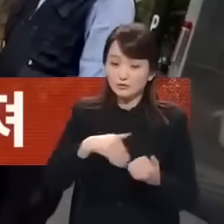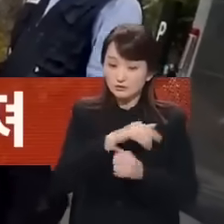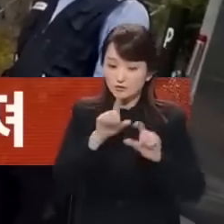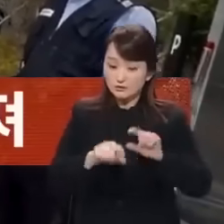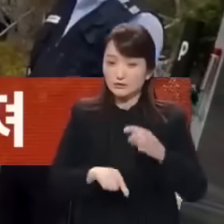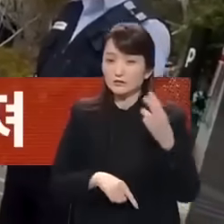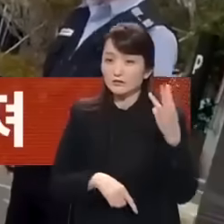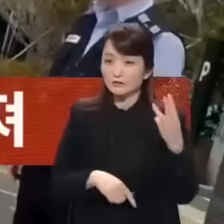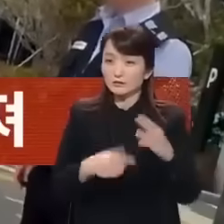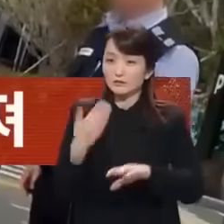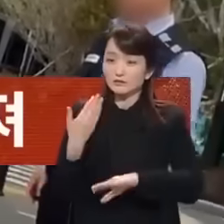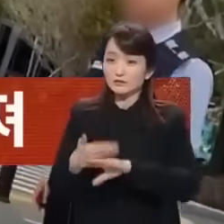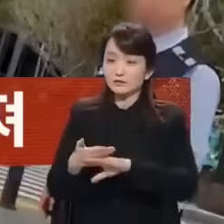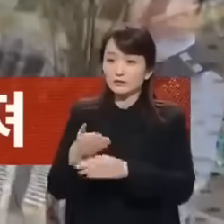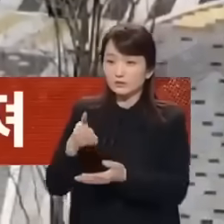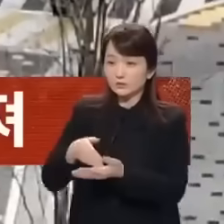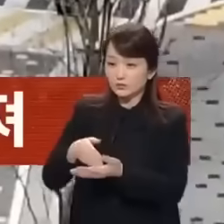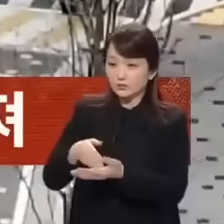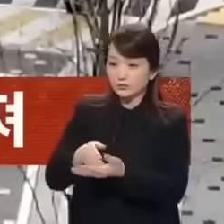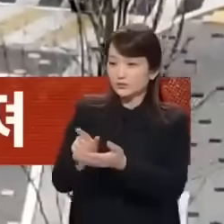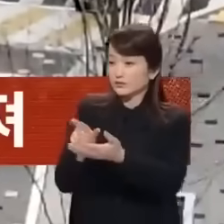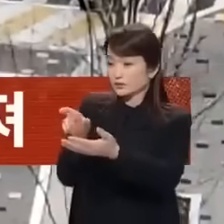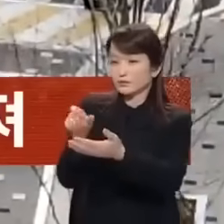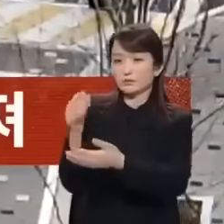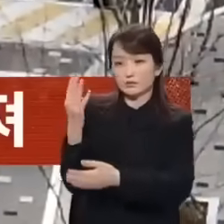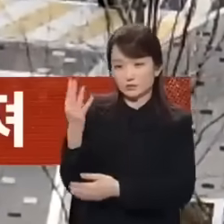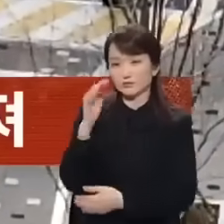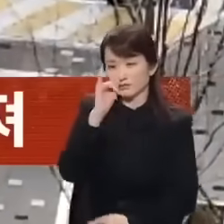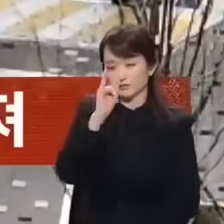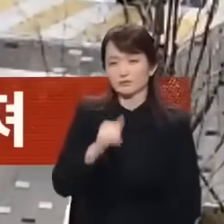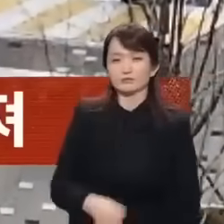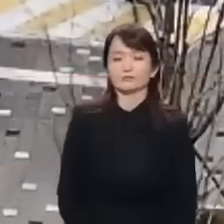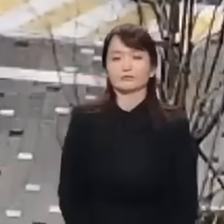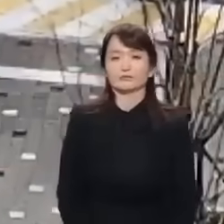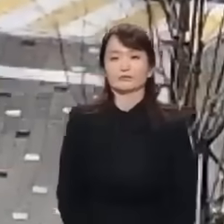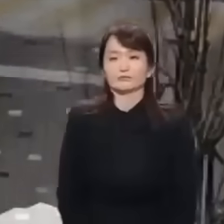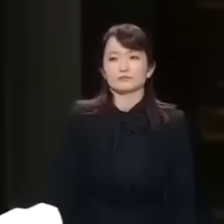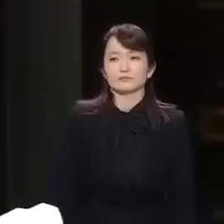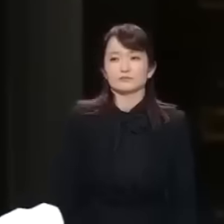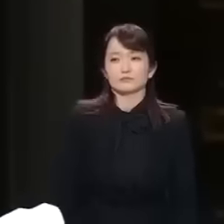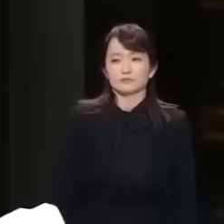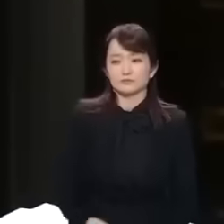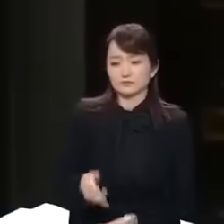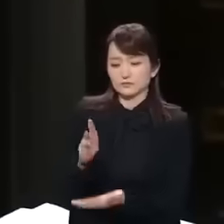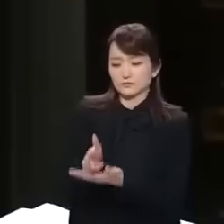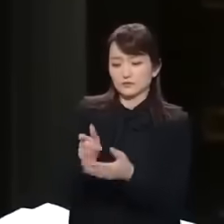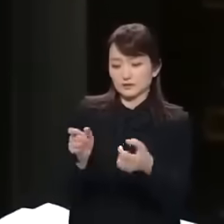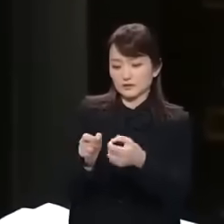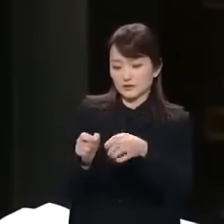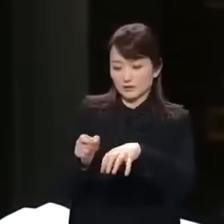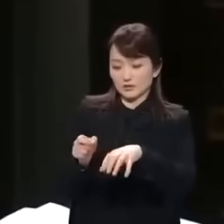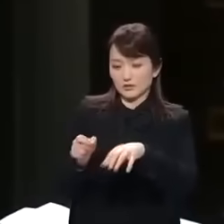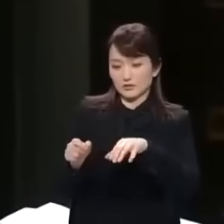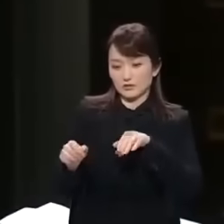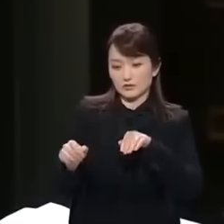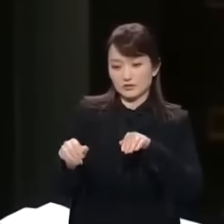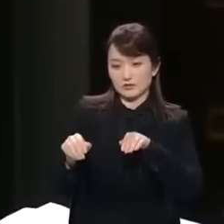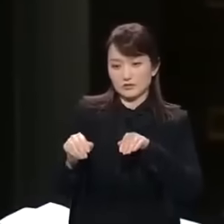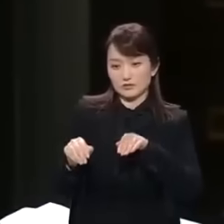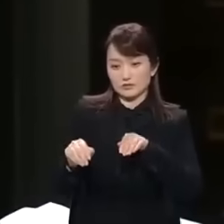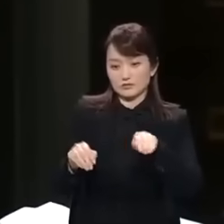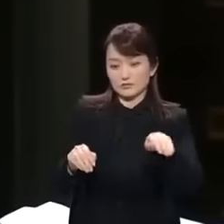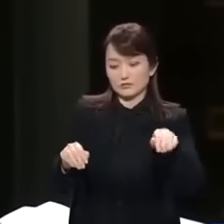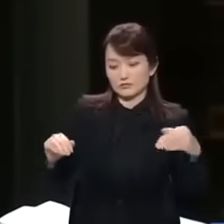뭐 다른 보도에서는 네 번까지도 있었다 이런 얘기도 나오고 있는 상황입니다. 자, 주차장 입구 양방향을 보시다시피 저렇게 다